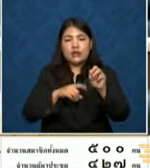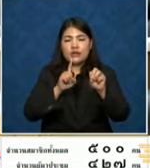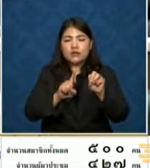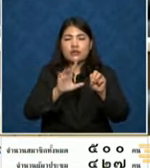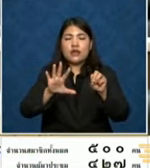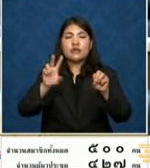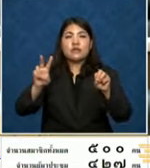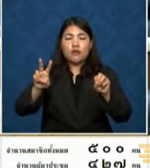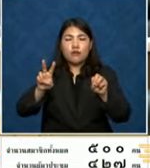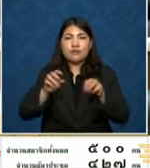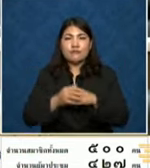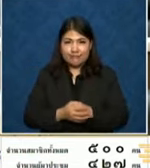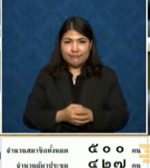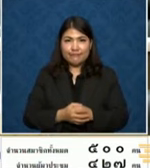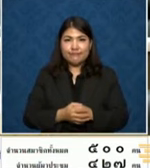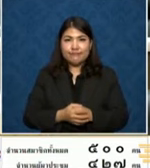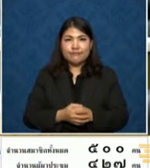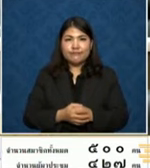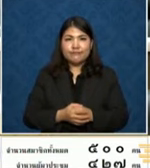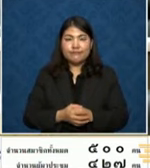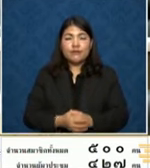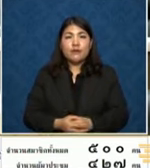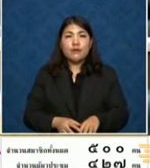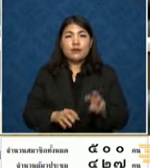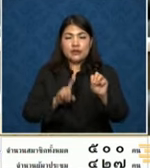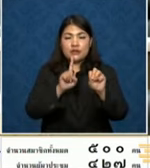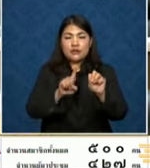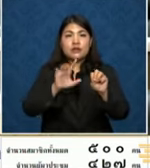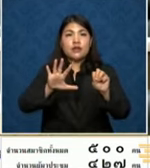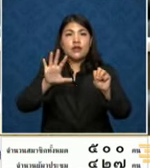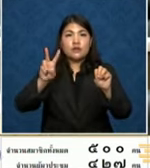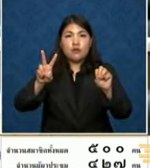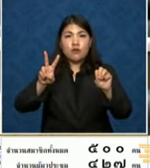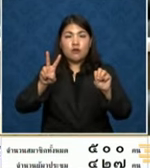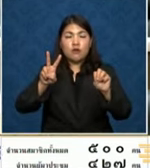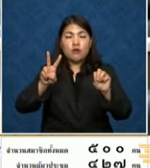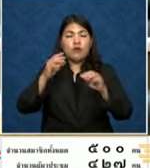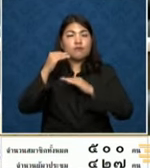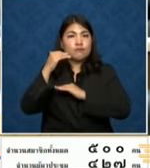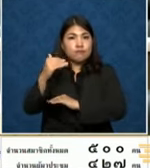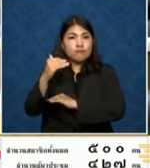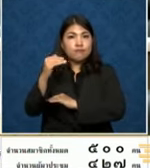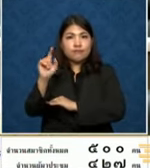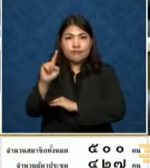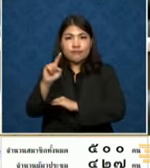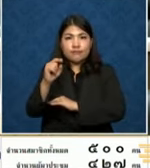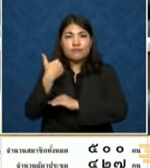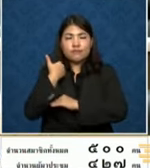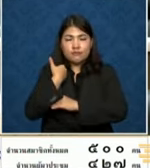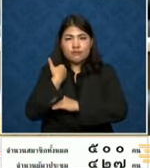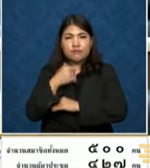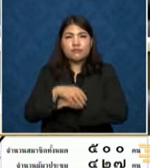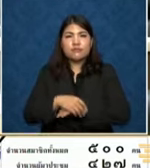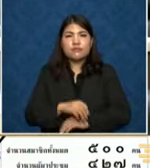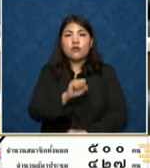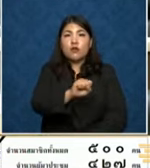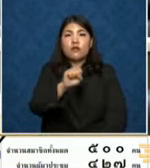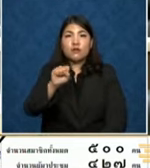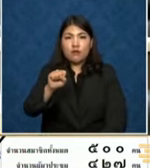152ครับท่านประธานครับซึ่งในมาตรา152กำหนดไว้ว่าสมาชิกสภาผู้แทนราษฎ